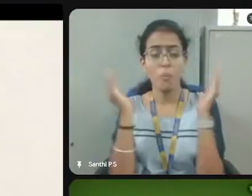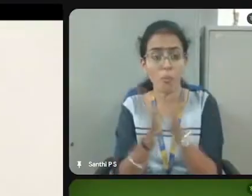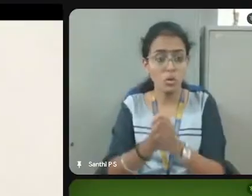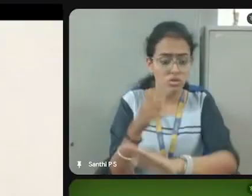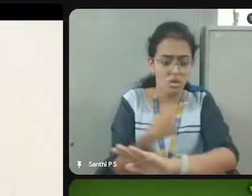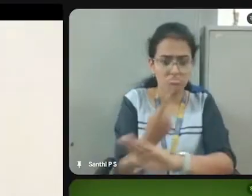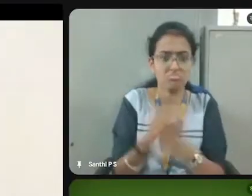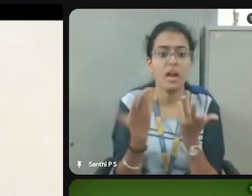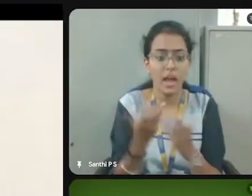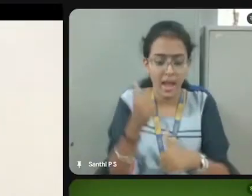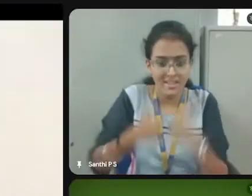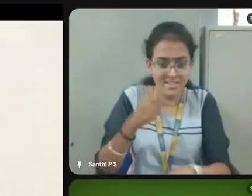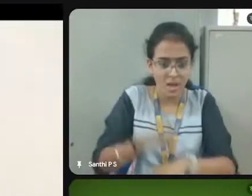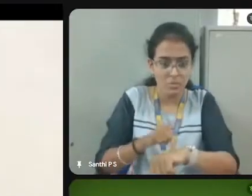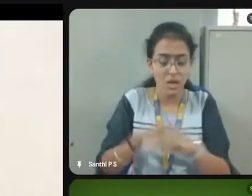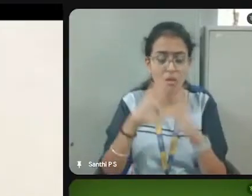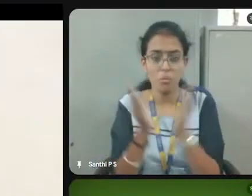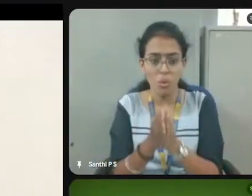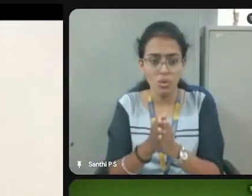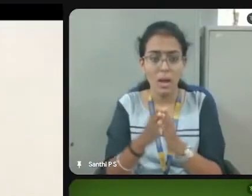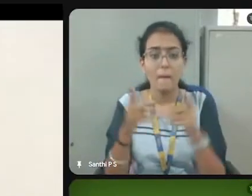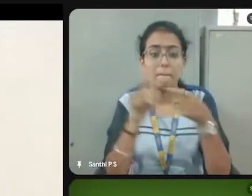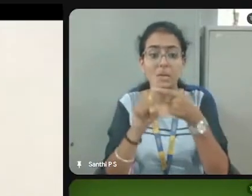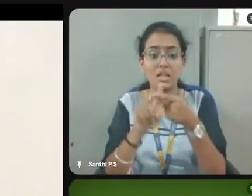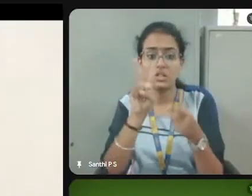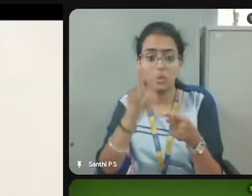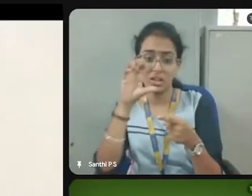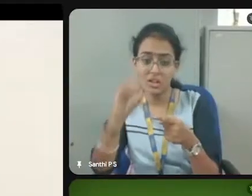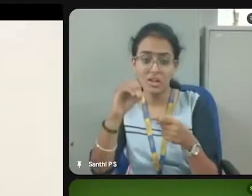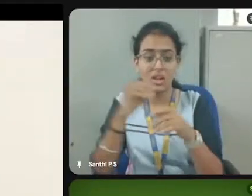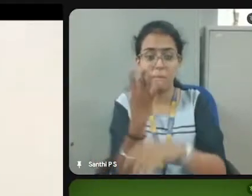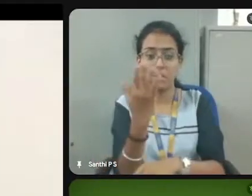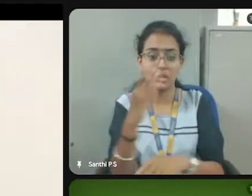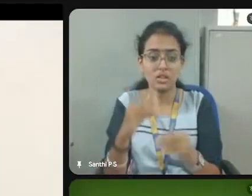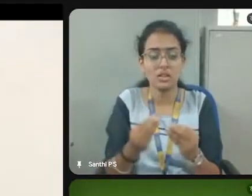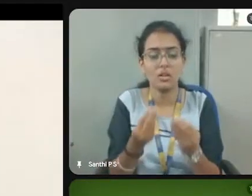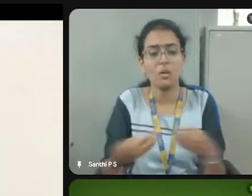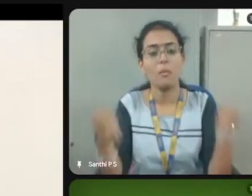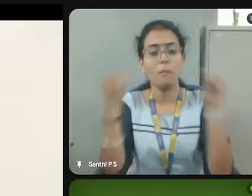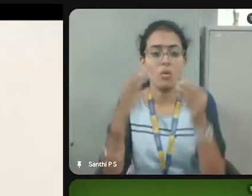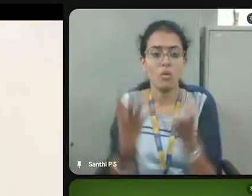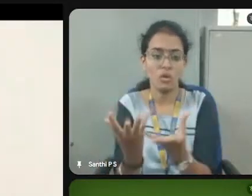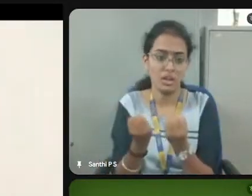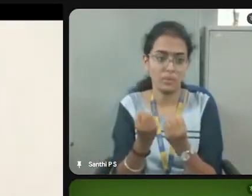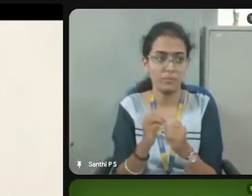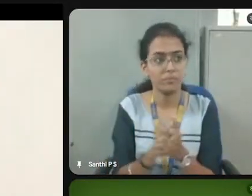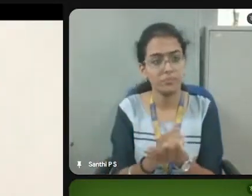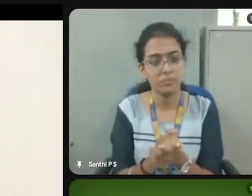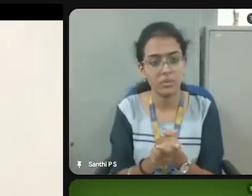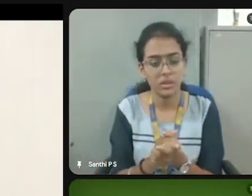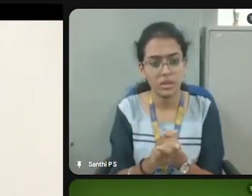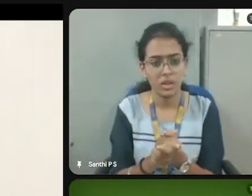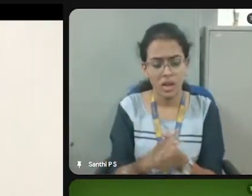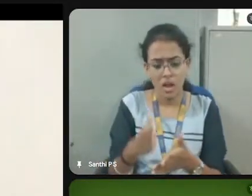ഓരോ മണിക്കൂറിനും 20 മിനിറ്റ് കൂടുതലായിട്ട് പഠന പരിമിതിയുള്ള കുഞ്ഞുങ്ങൾക്ക് ഉപയോഗിക്കാനായിട്ട് സാധിക്കും.